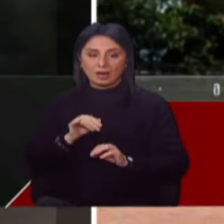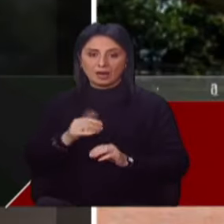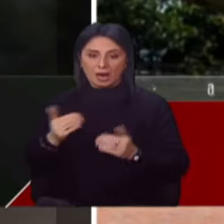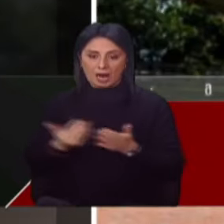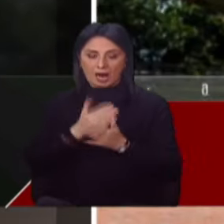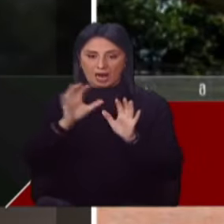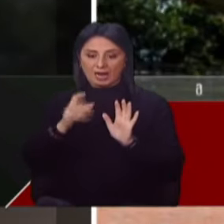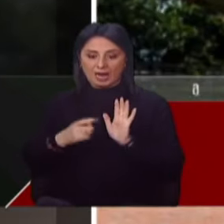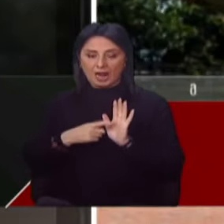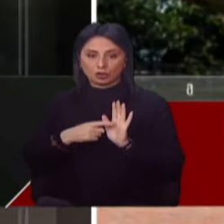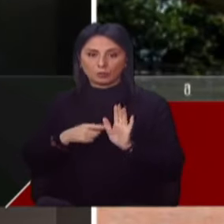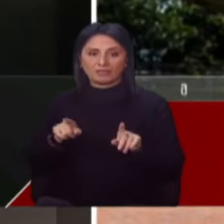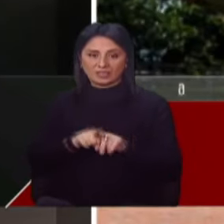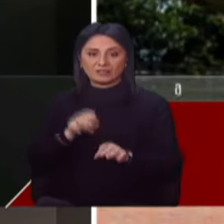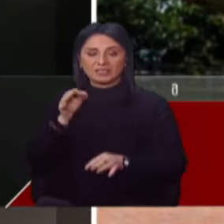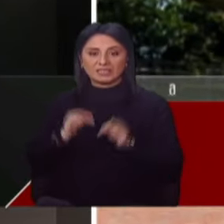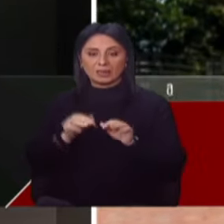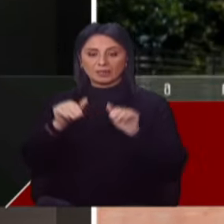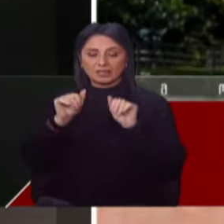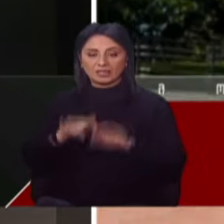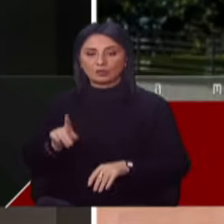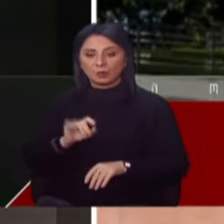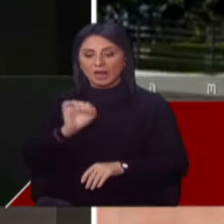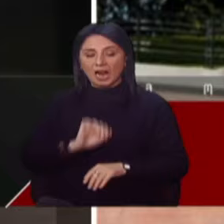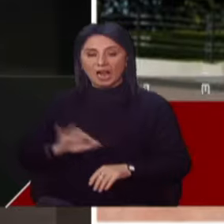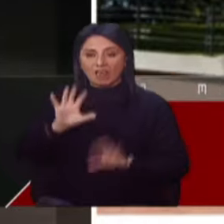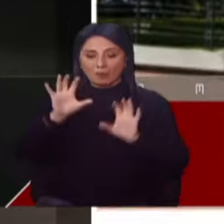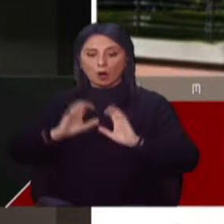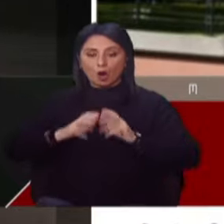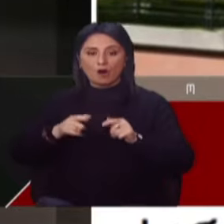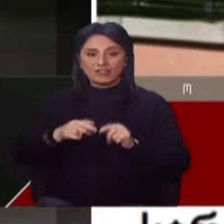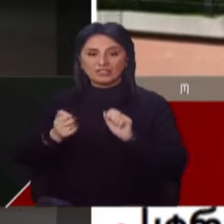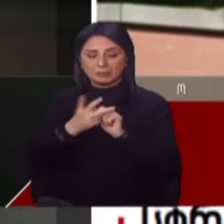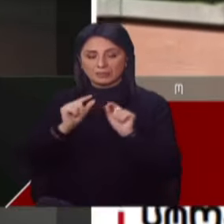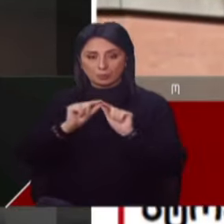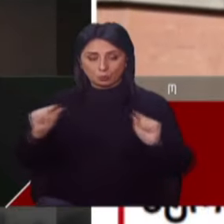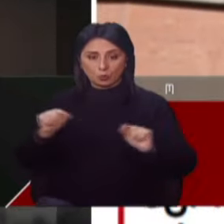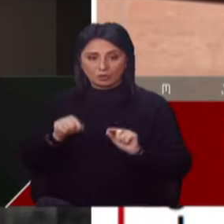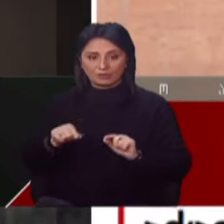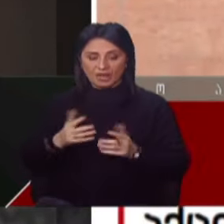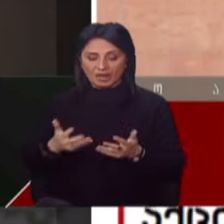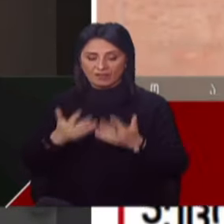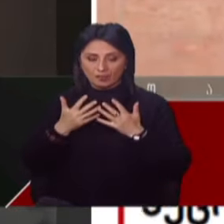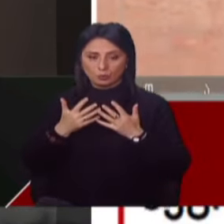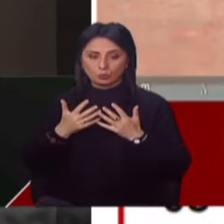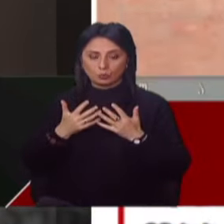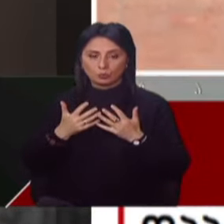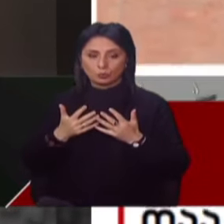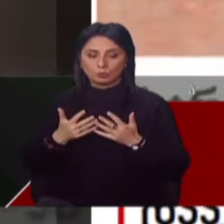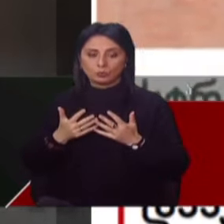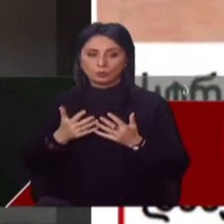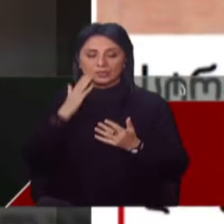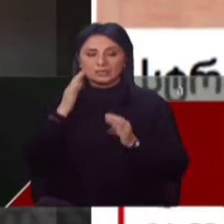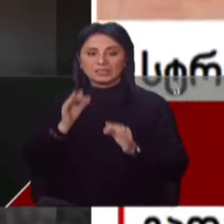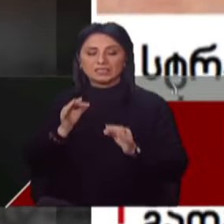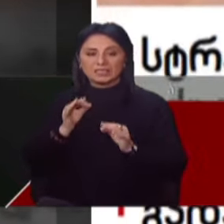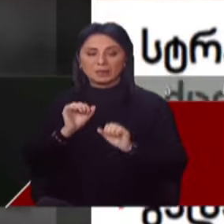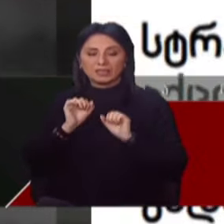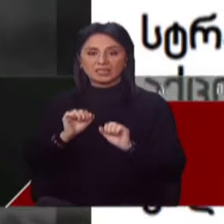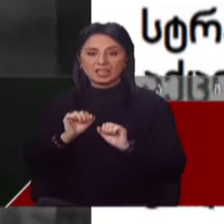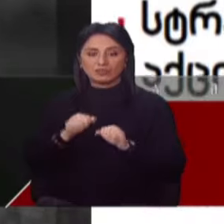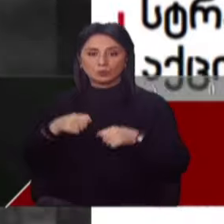ახალ კანონმდებლობაზე ასევე სასამართლომ დაადგინა, რომ ევროპული კონვენციის მ-13 მუხლის ეფექტური სამართლებრივი